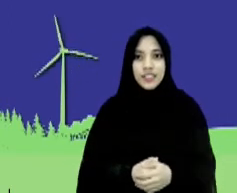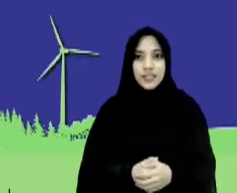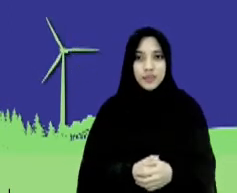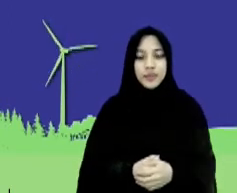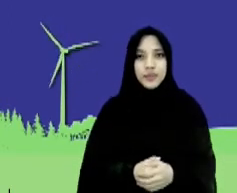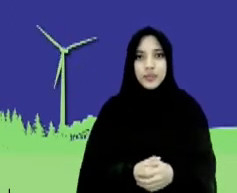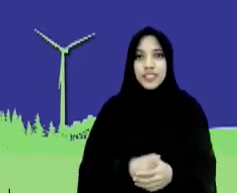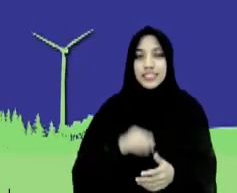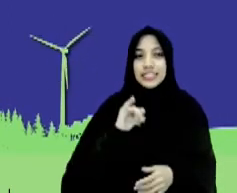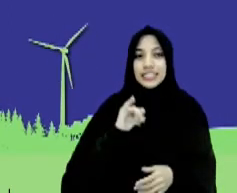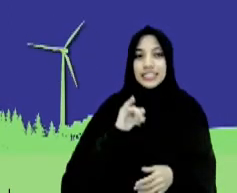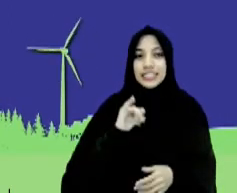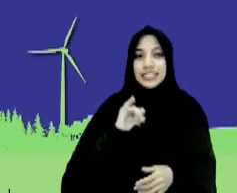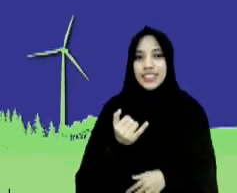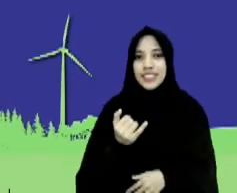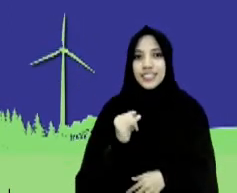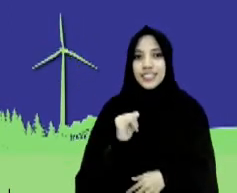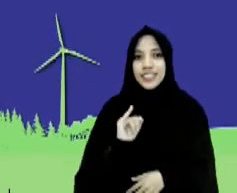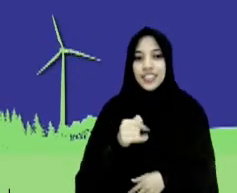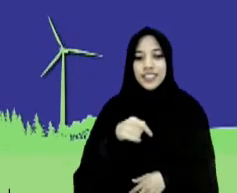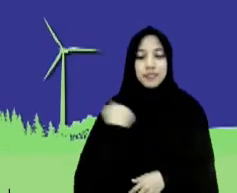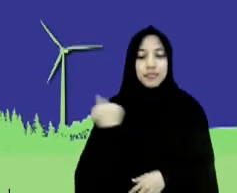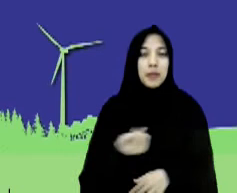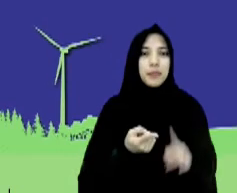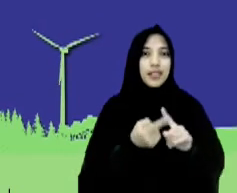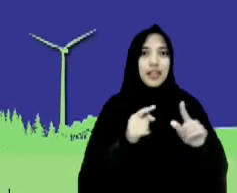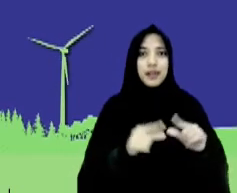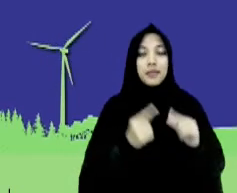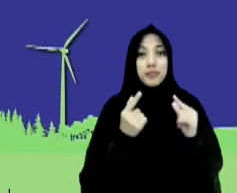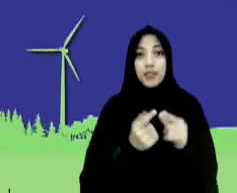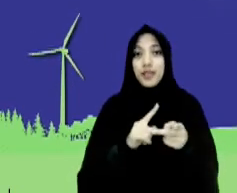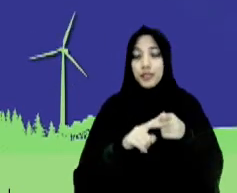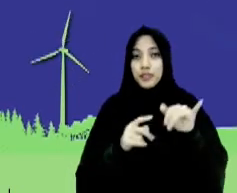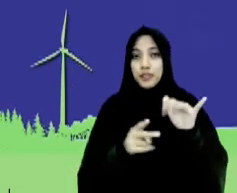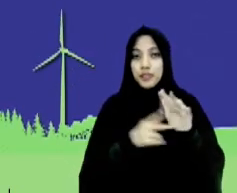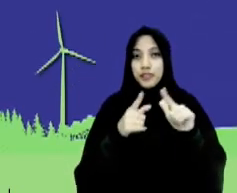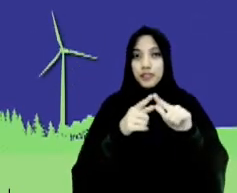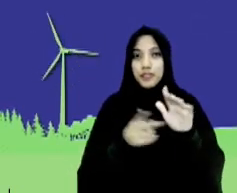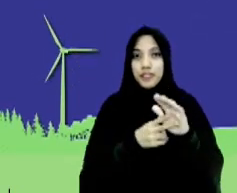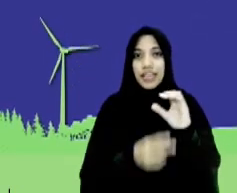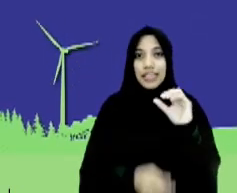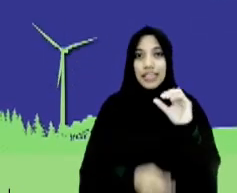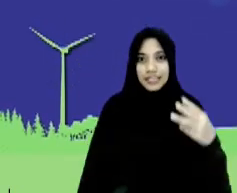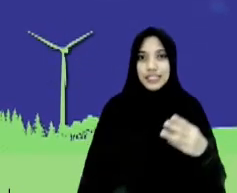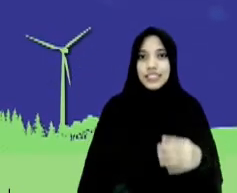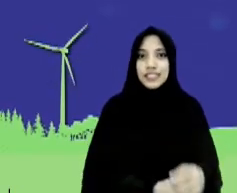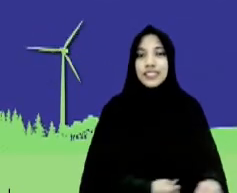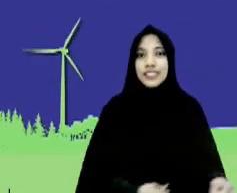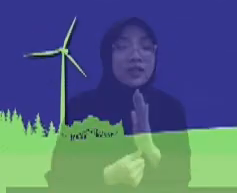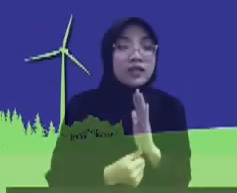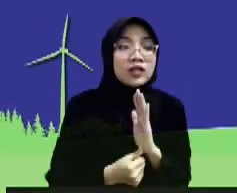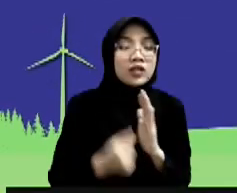eh apa namanya kita as a financial institution tentu eh apa namanya kita sudah eh